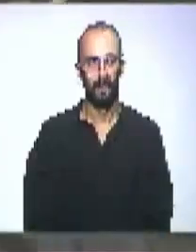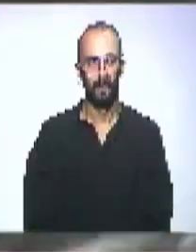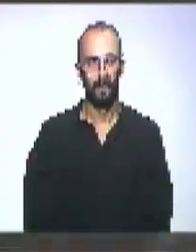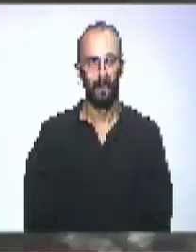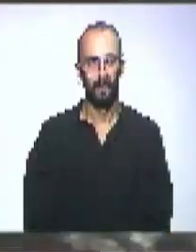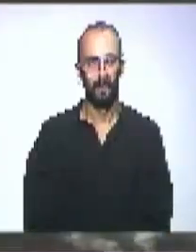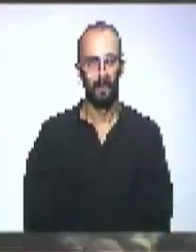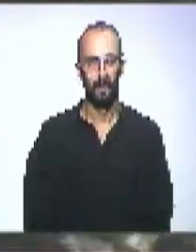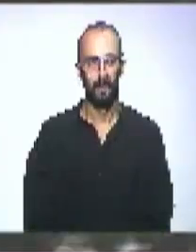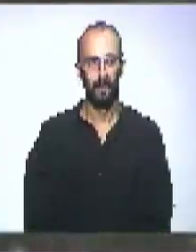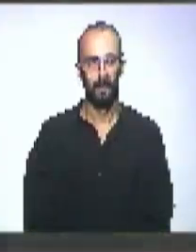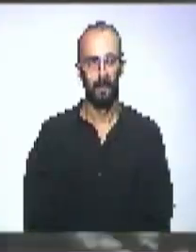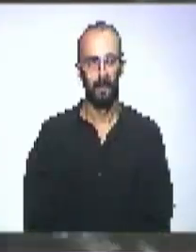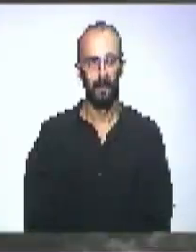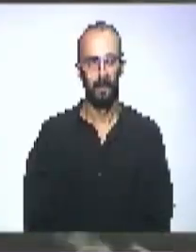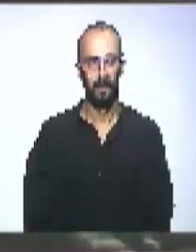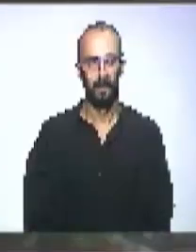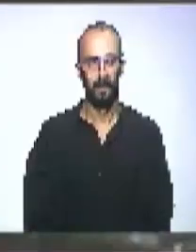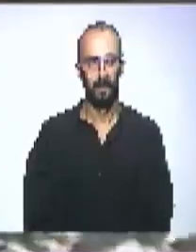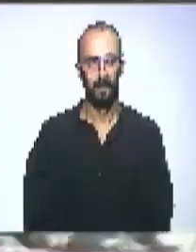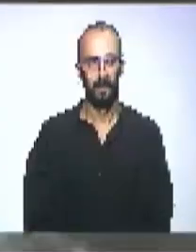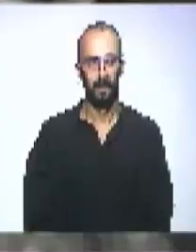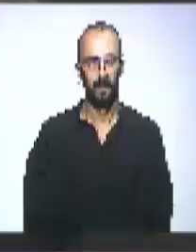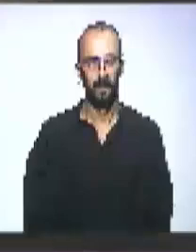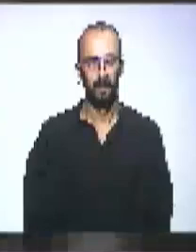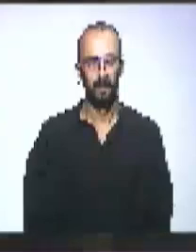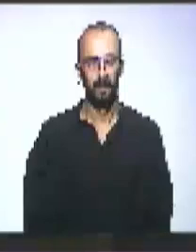حلو كده، نقفل تاني.